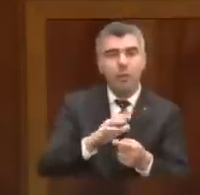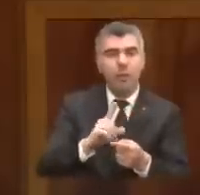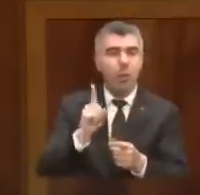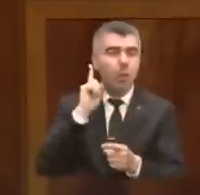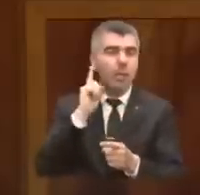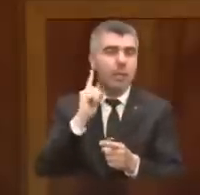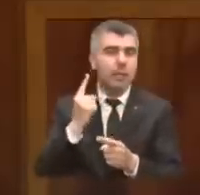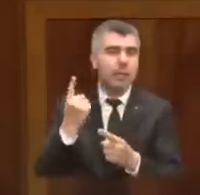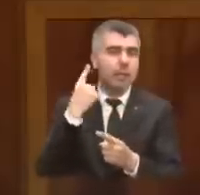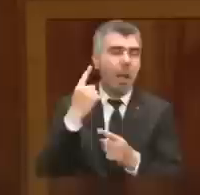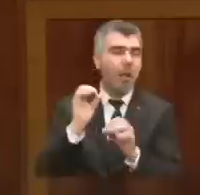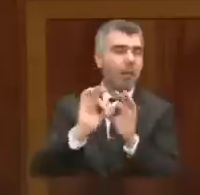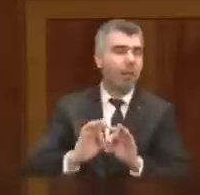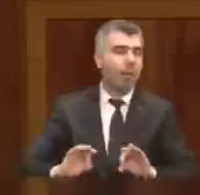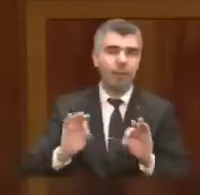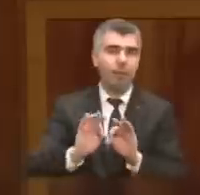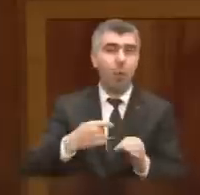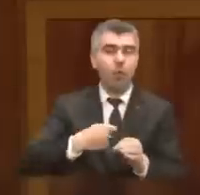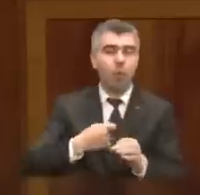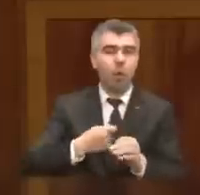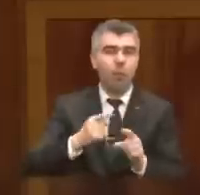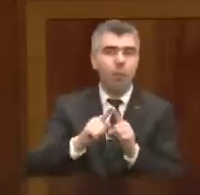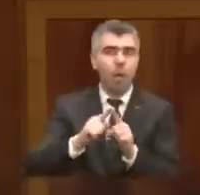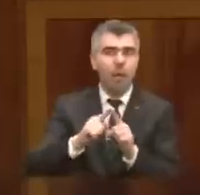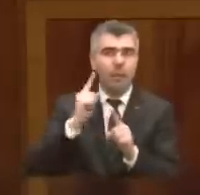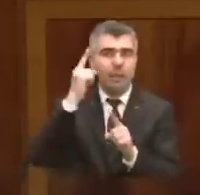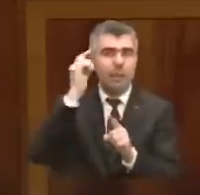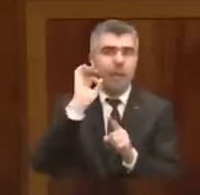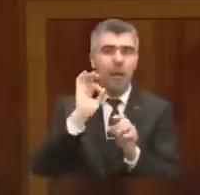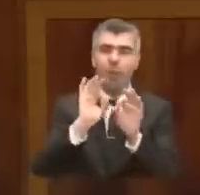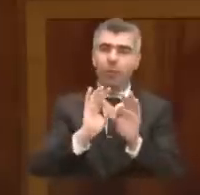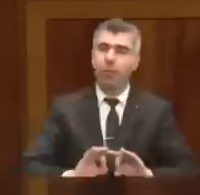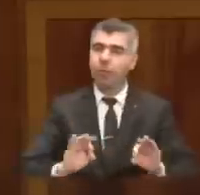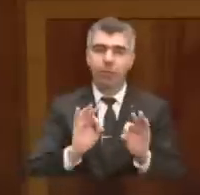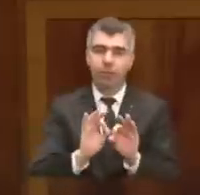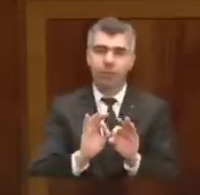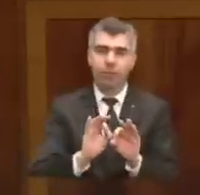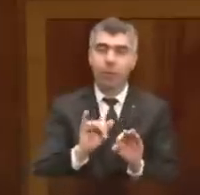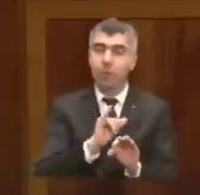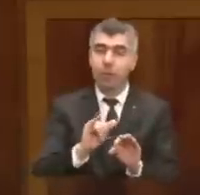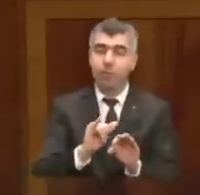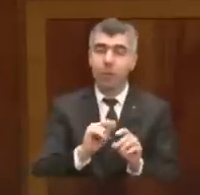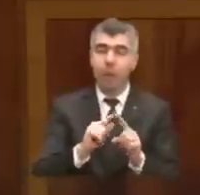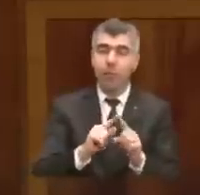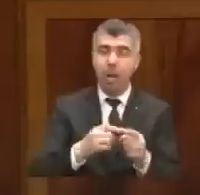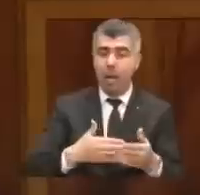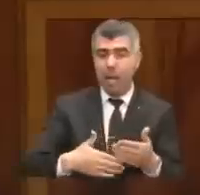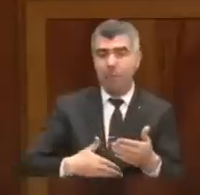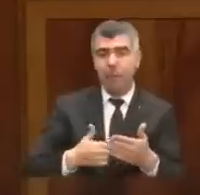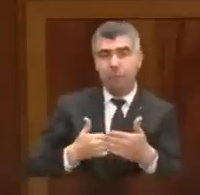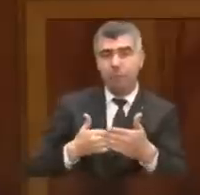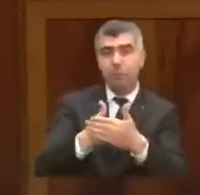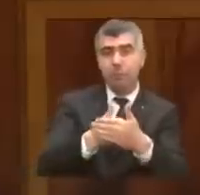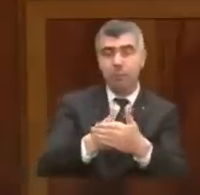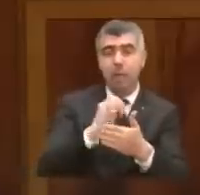تسمع، والجوع لا ضمير له، وهذا هو الخطر. بالمقابل البطن الملآن لا يفهم بالجوع،